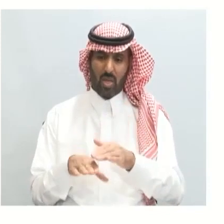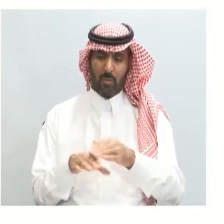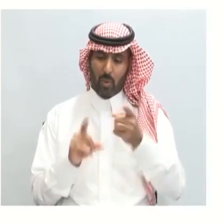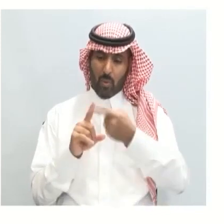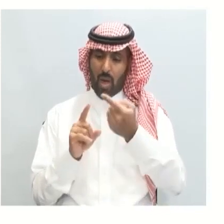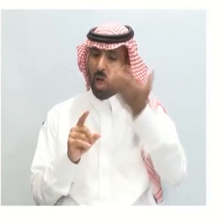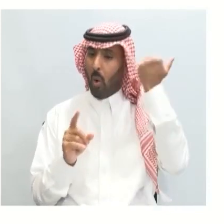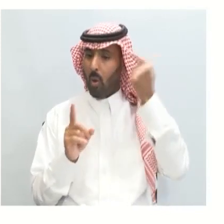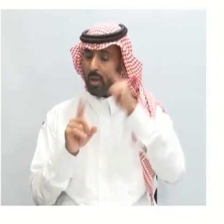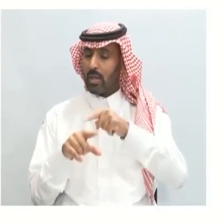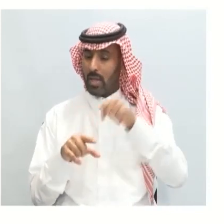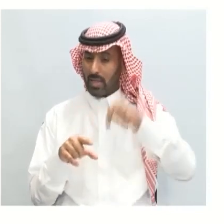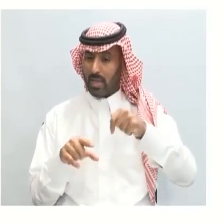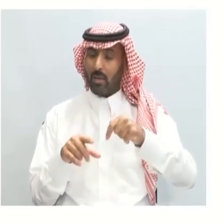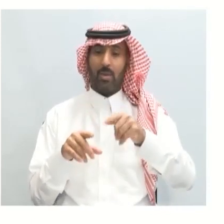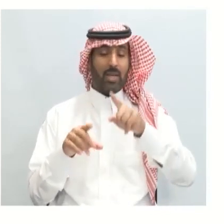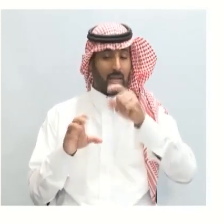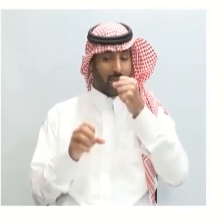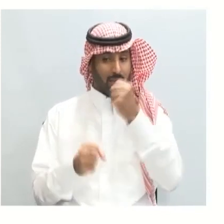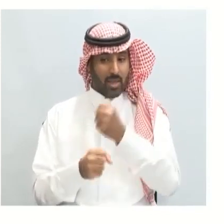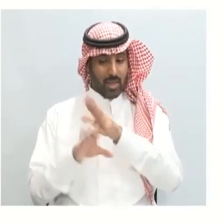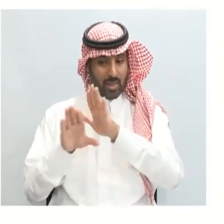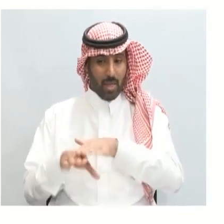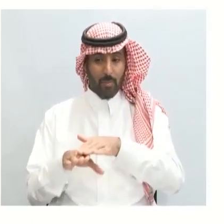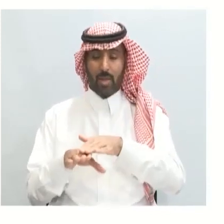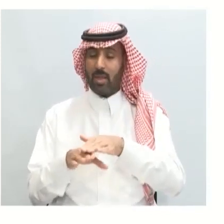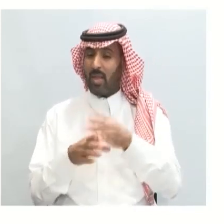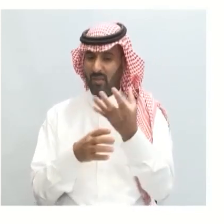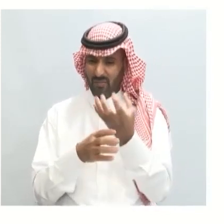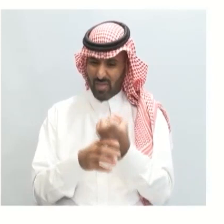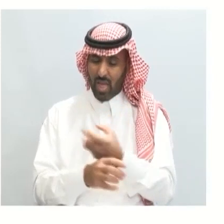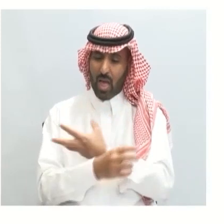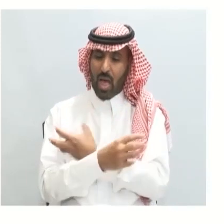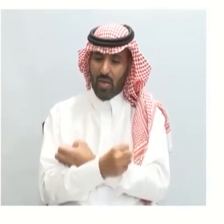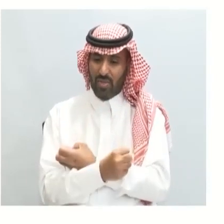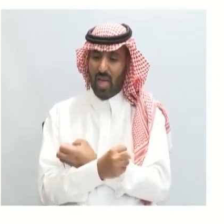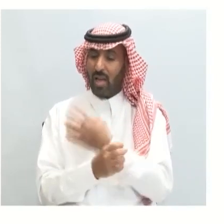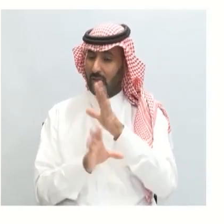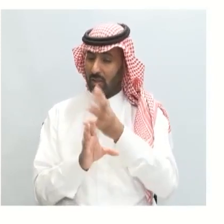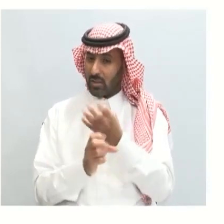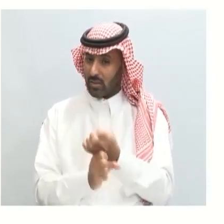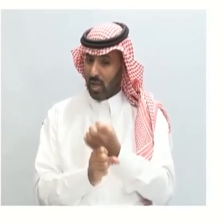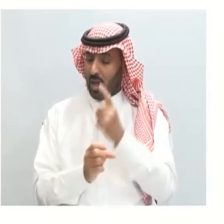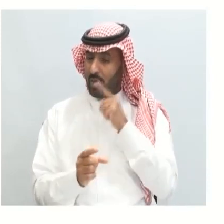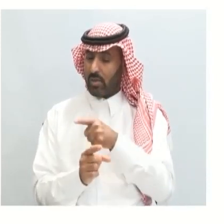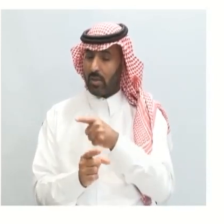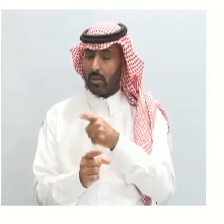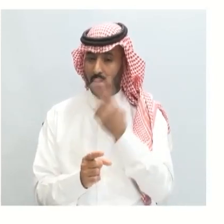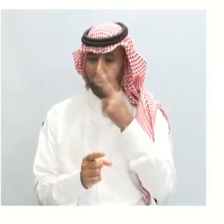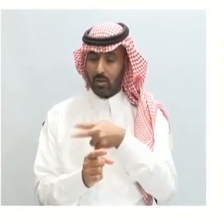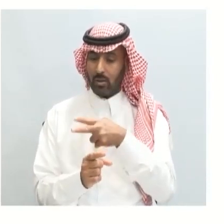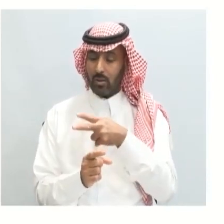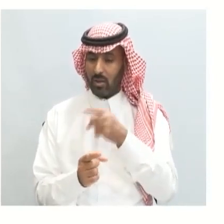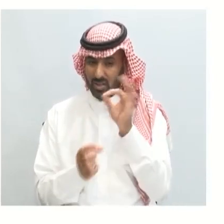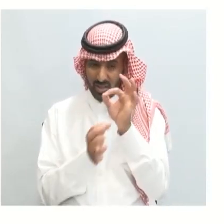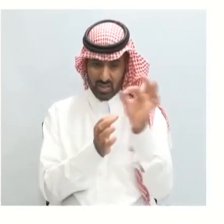الحراره اليوم سيكون تثبيتنا للضغط من الممكن ان نفسر هذه الخاصيه بناء على نظريه الحركه